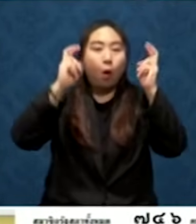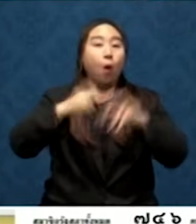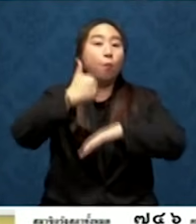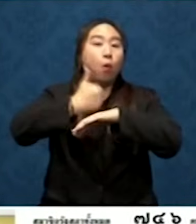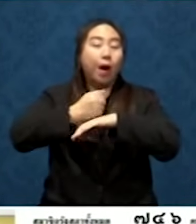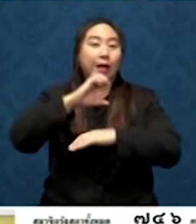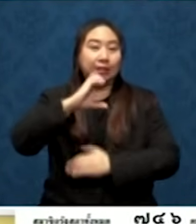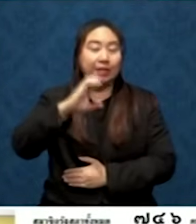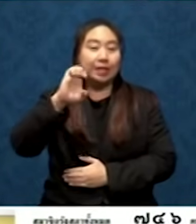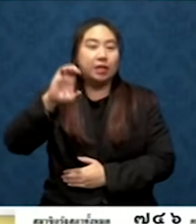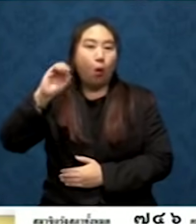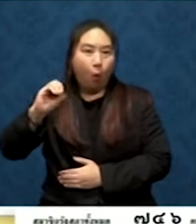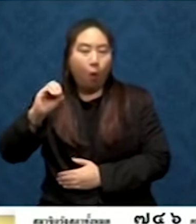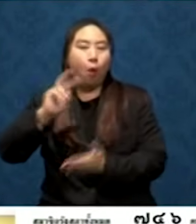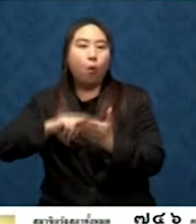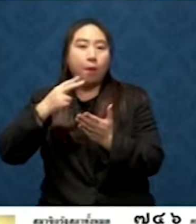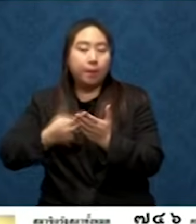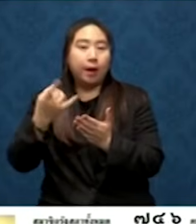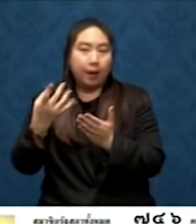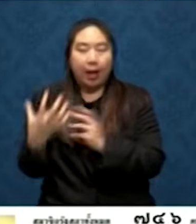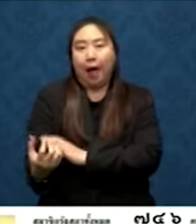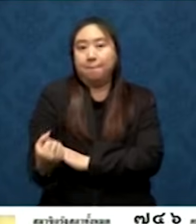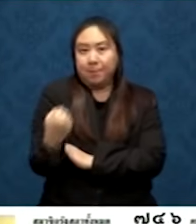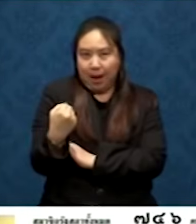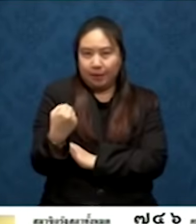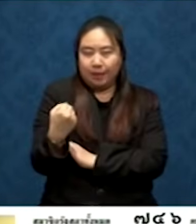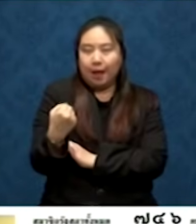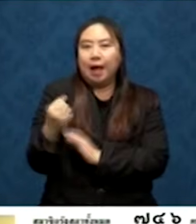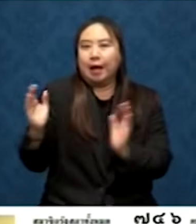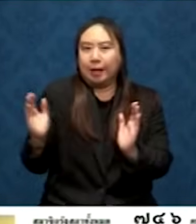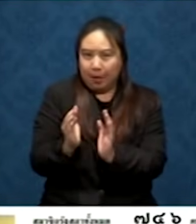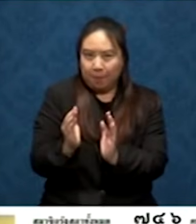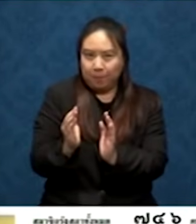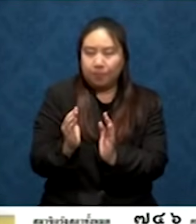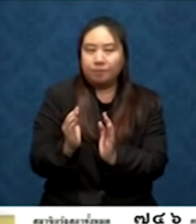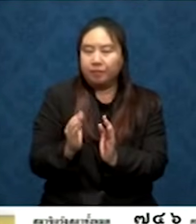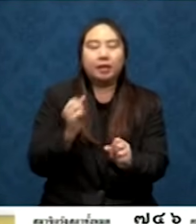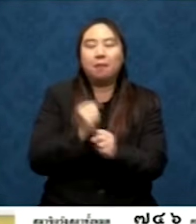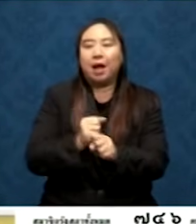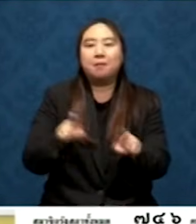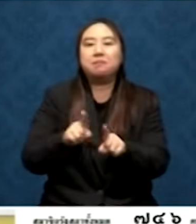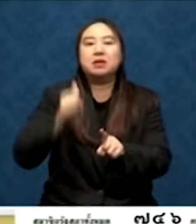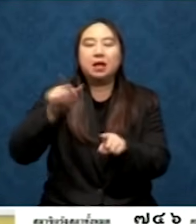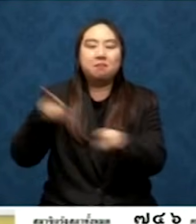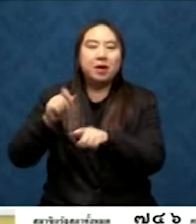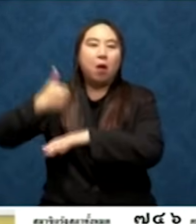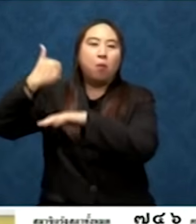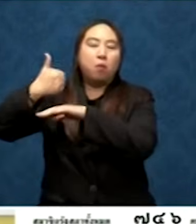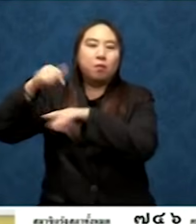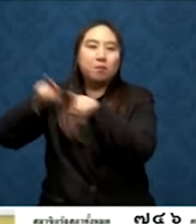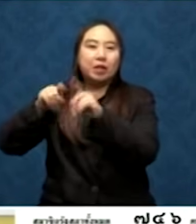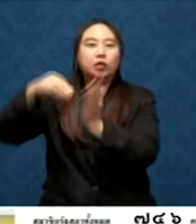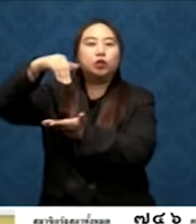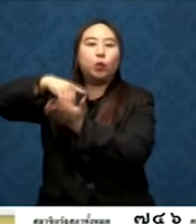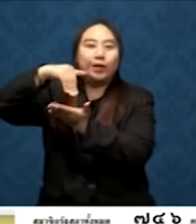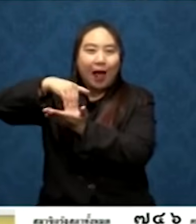คิดที่จะกระชับอำนาจและปรับรูปแบบการทำงานของผู้ว่าที่ยังคงมาจากการแต่งตั้งเหมือนเดิมหรือถ้าเราย้อนไปดู